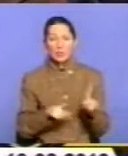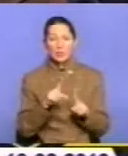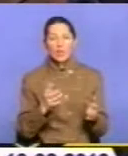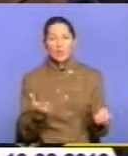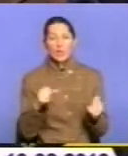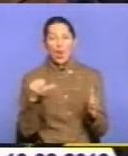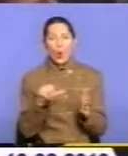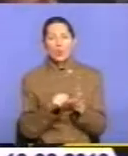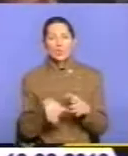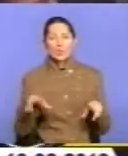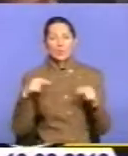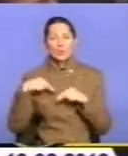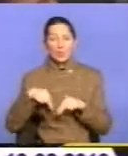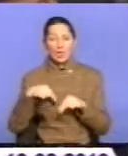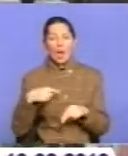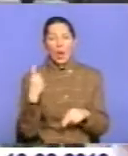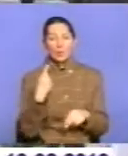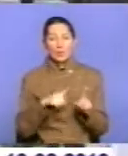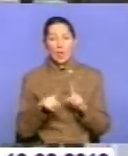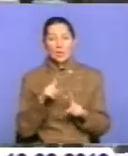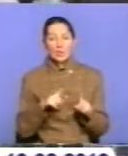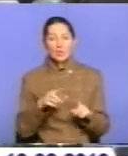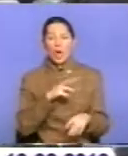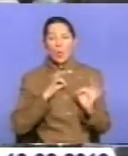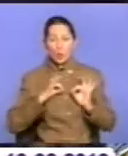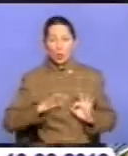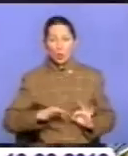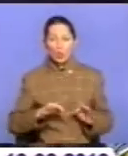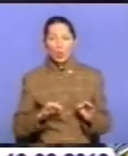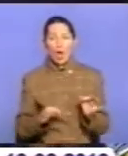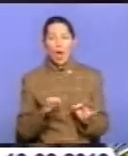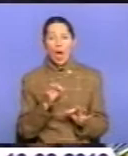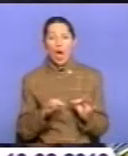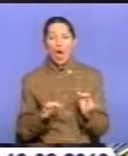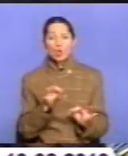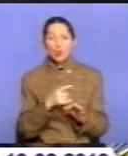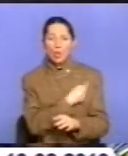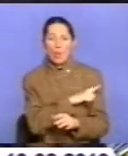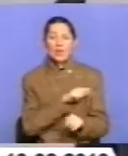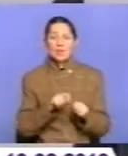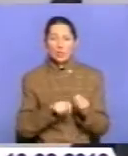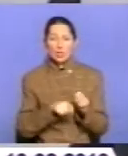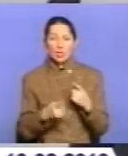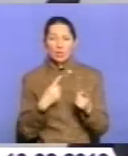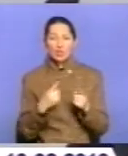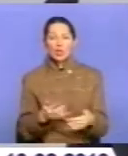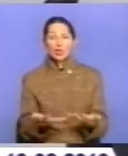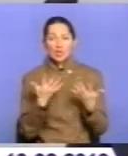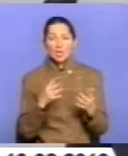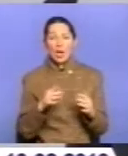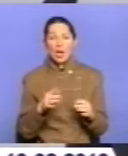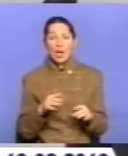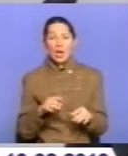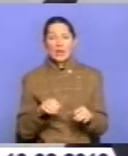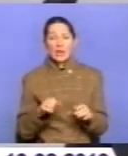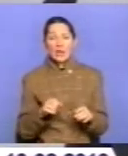співробітники обласної міліції, прокуратури та бюро судово-медичної експертизи, йшлося про стан справ із розкриття навмисних вбивств та інших важких